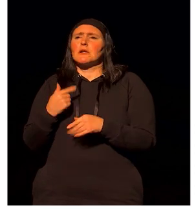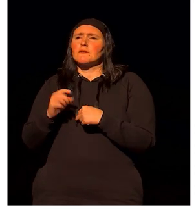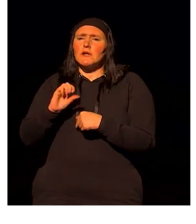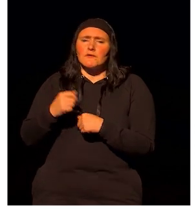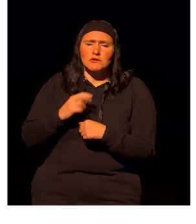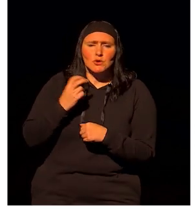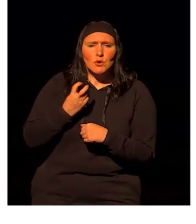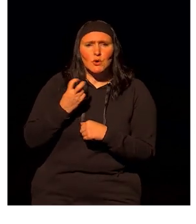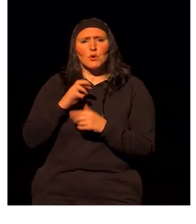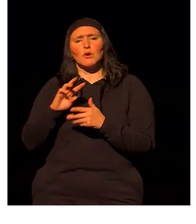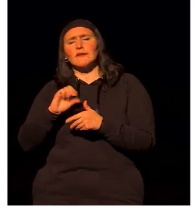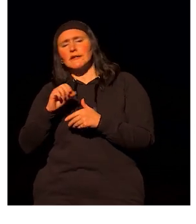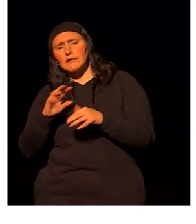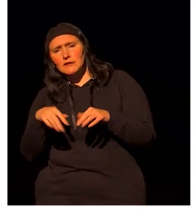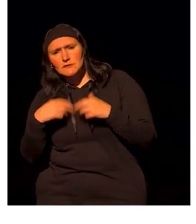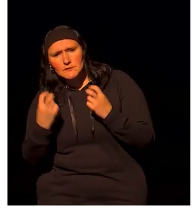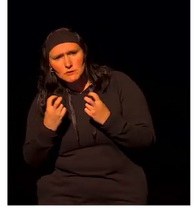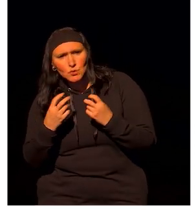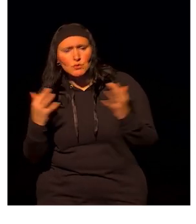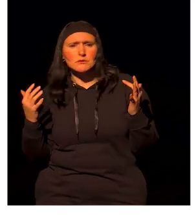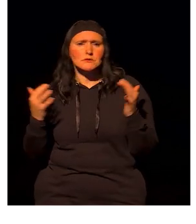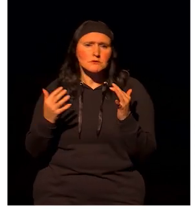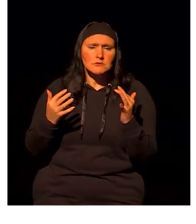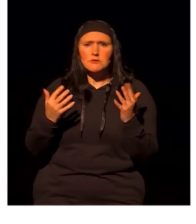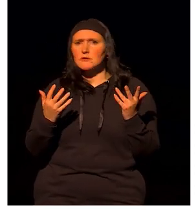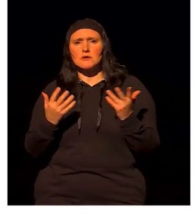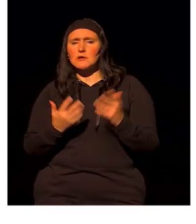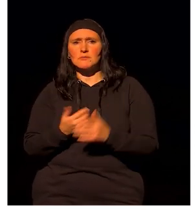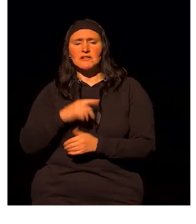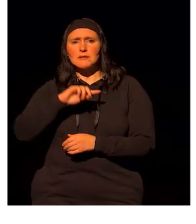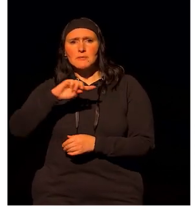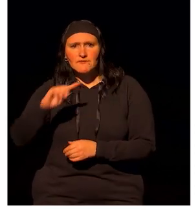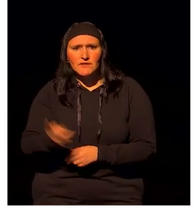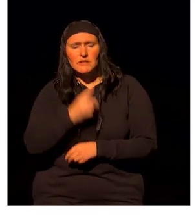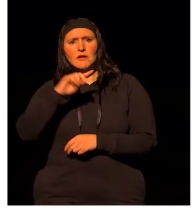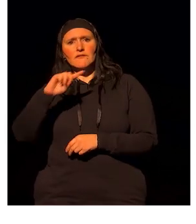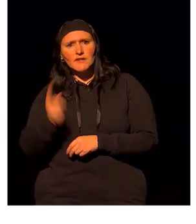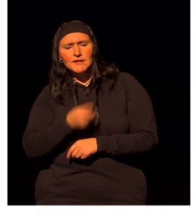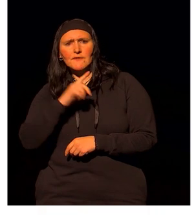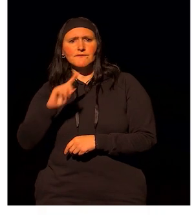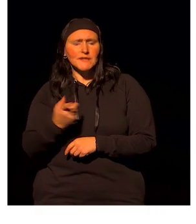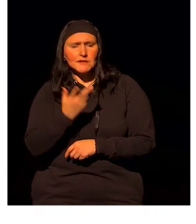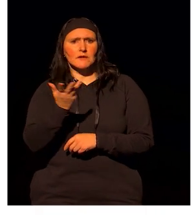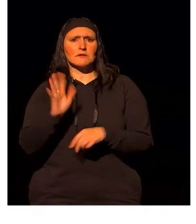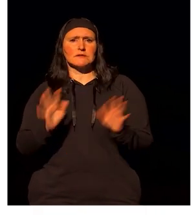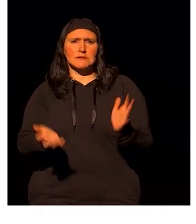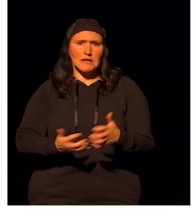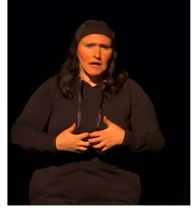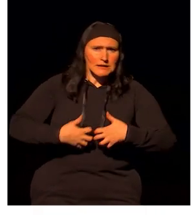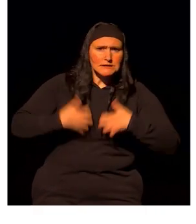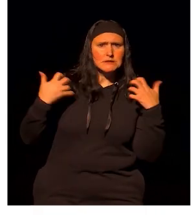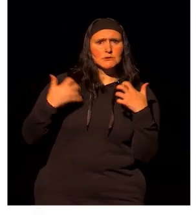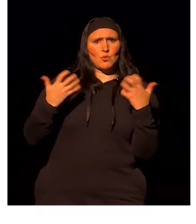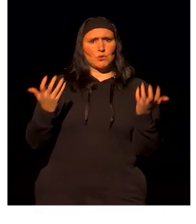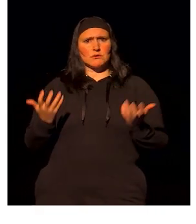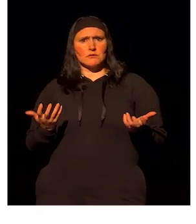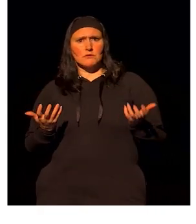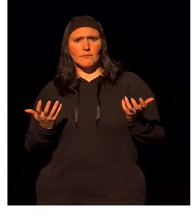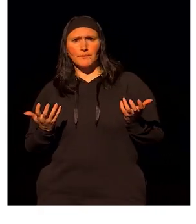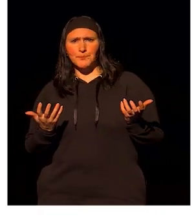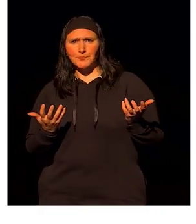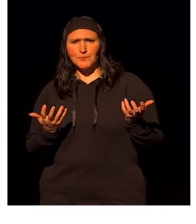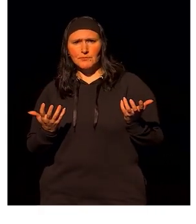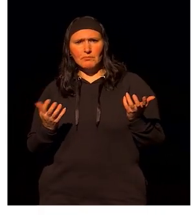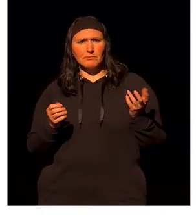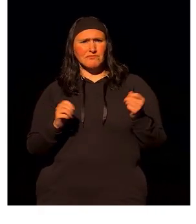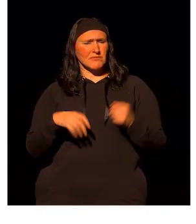immer wieder zu dieser Art von atavistischen Aggression und Bildung von Phantasmen